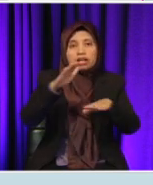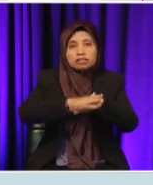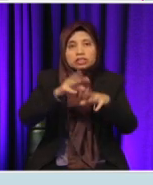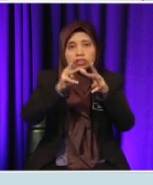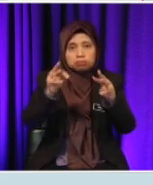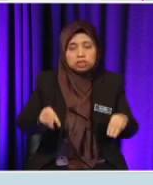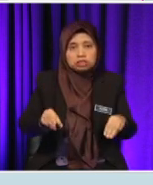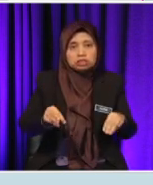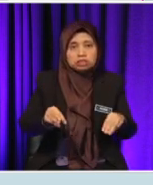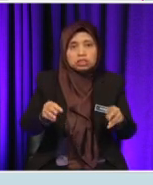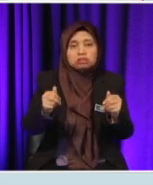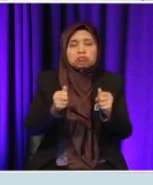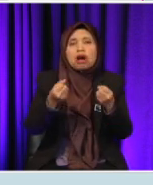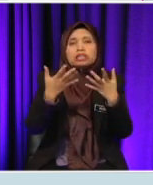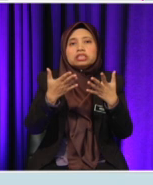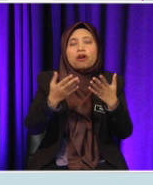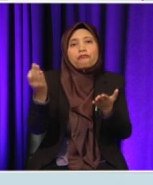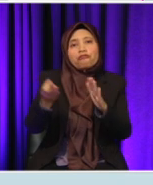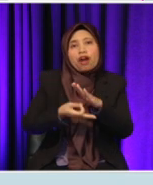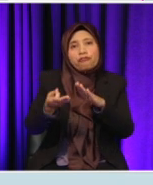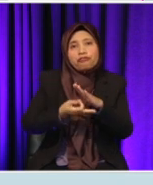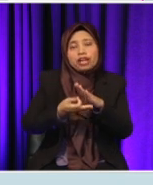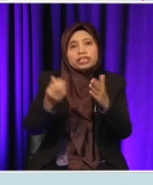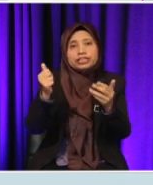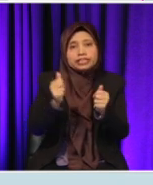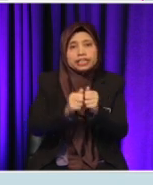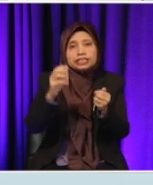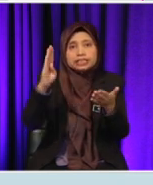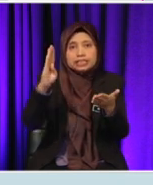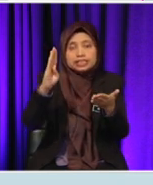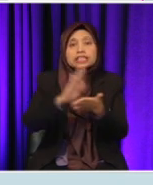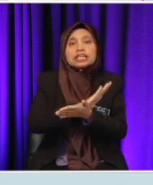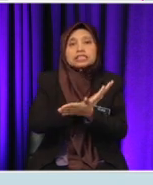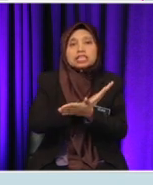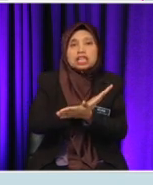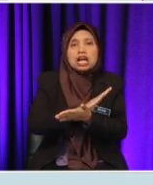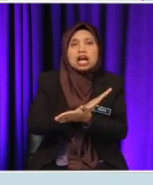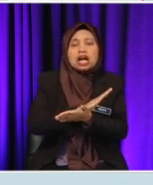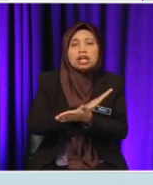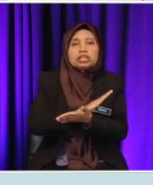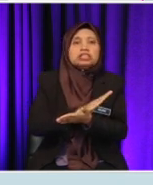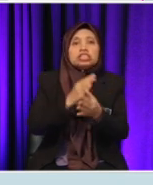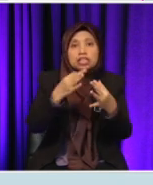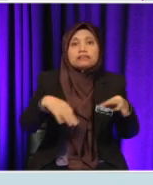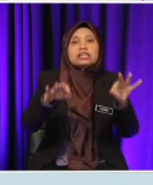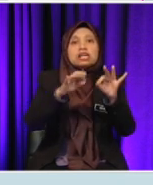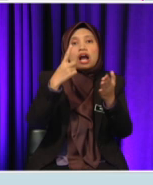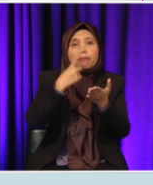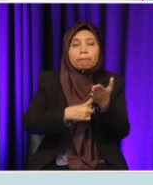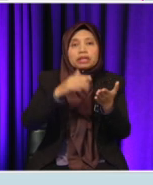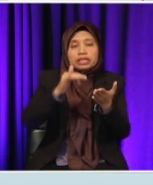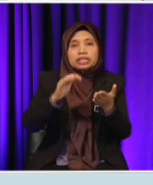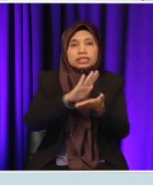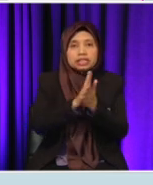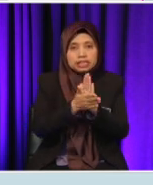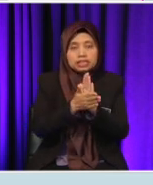bertimbun dengan file dan tetes itu adalah contoh pemerian dia menceritakan apa yang berlaku sewaktu itu a yang